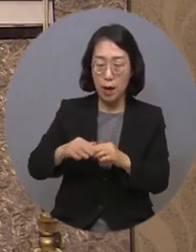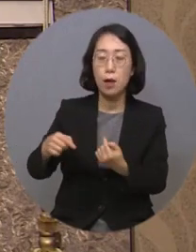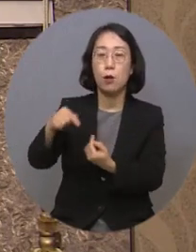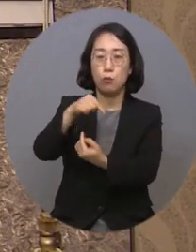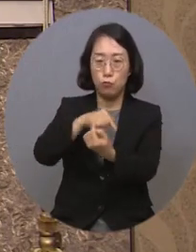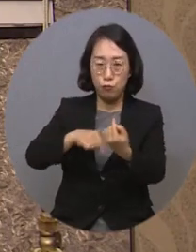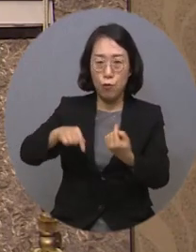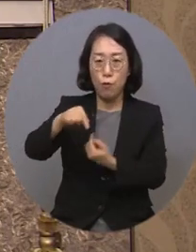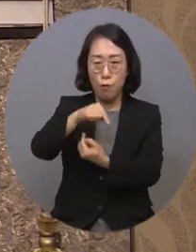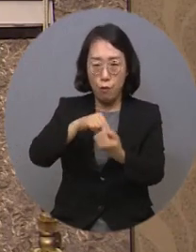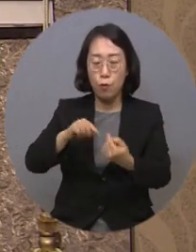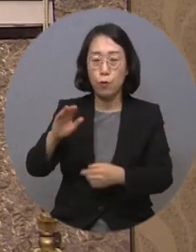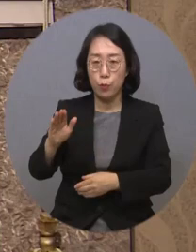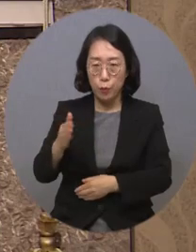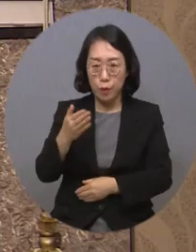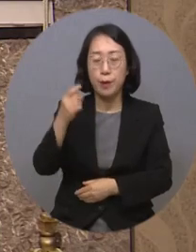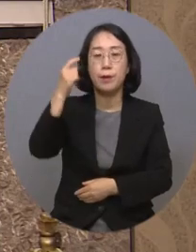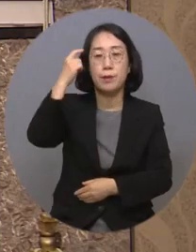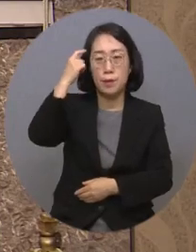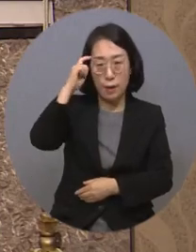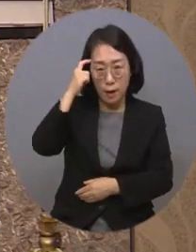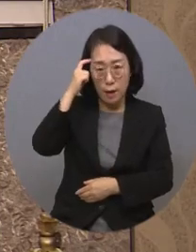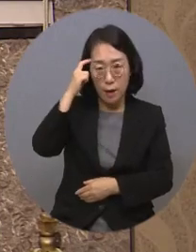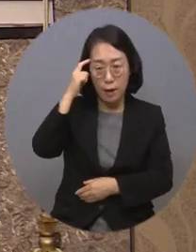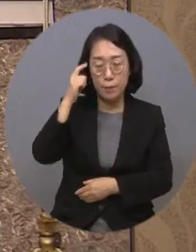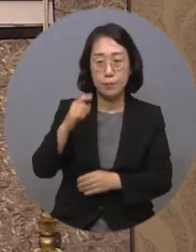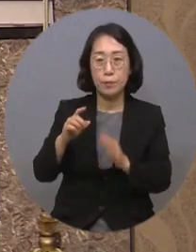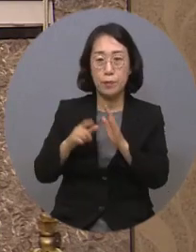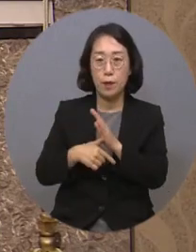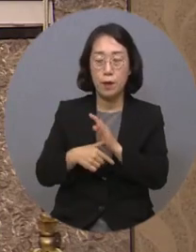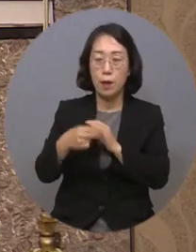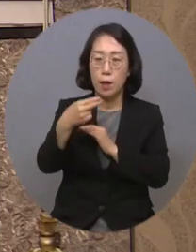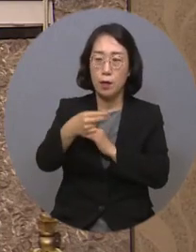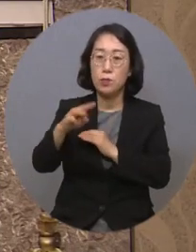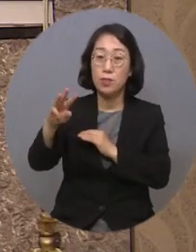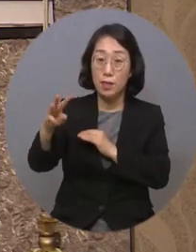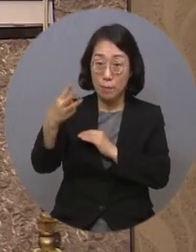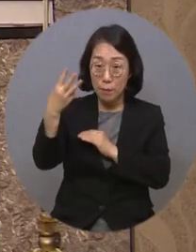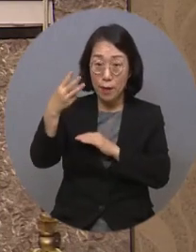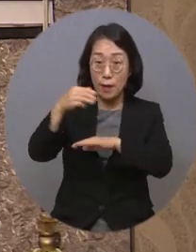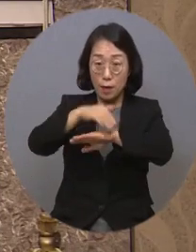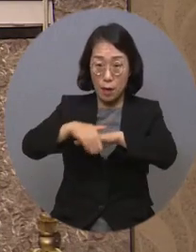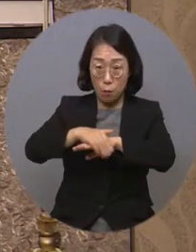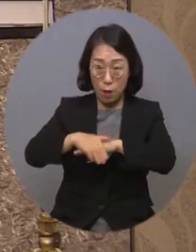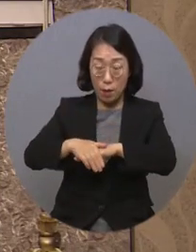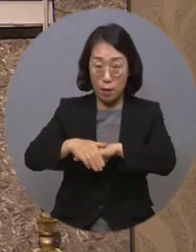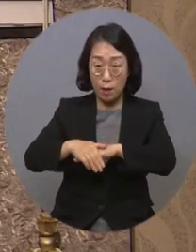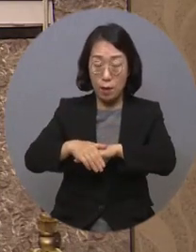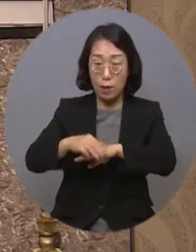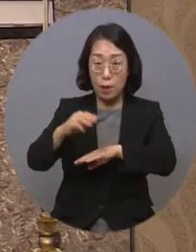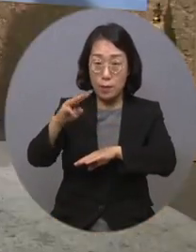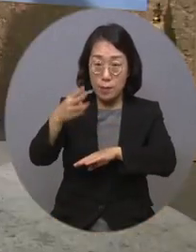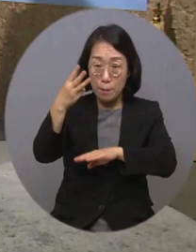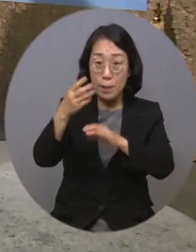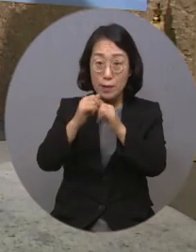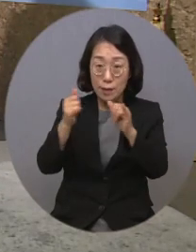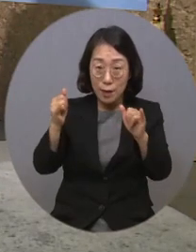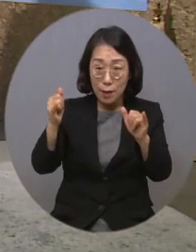되지 않을까 이렇게 생각이 들고요. 예. 그때 당시 이제 H300 프로젝트라는 게 300명이 후원자잖아요. 그래서 우리가